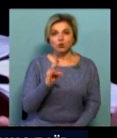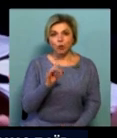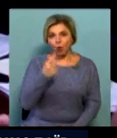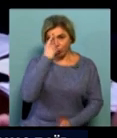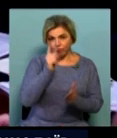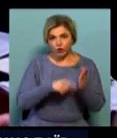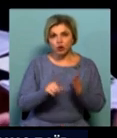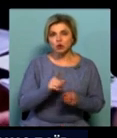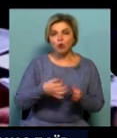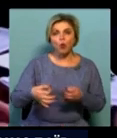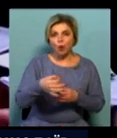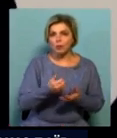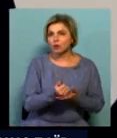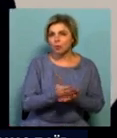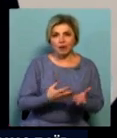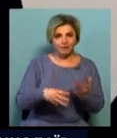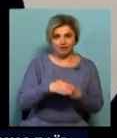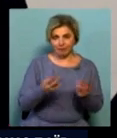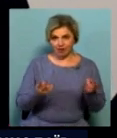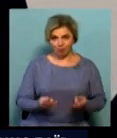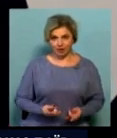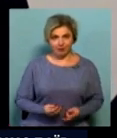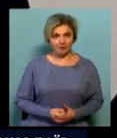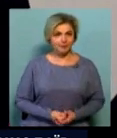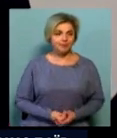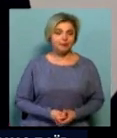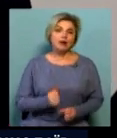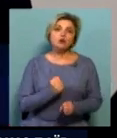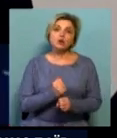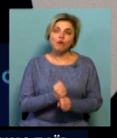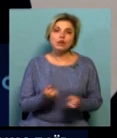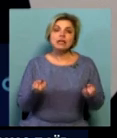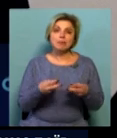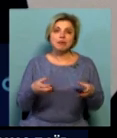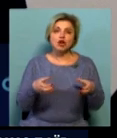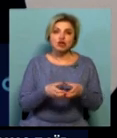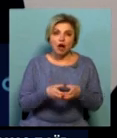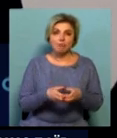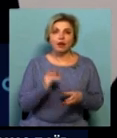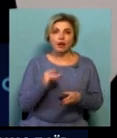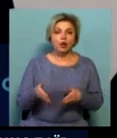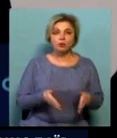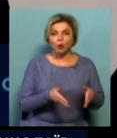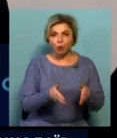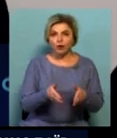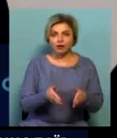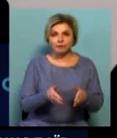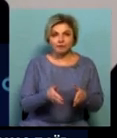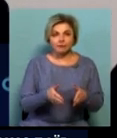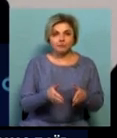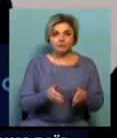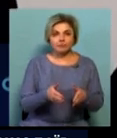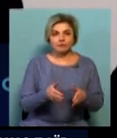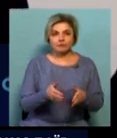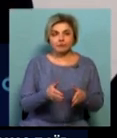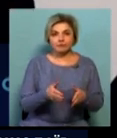готова до негоди і забезпечена усім необхідним. Створений скерований штаб, у нас ділянки дороги, вони нами